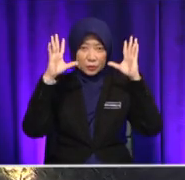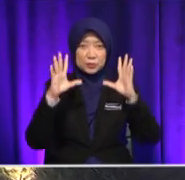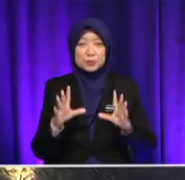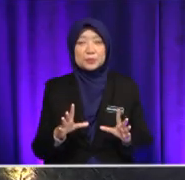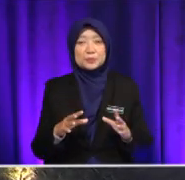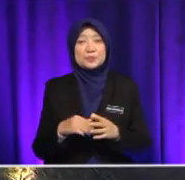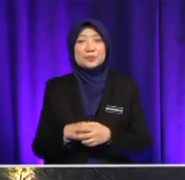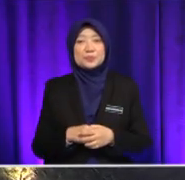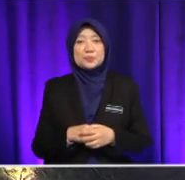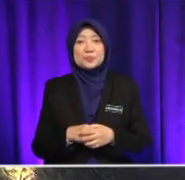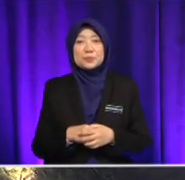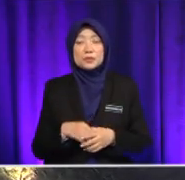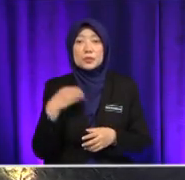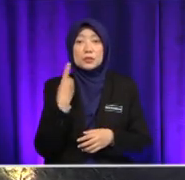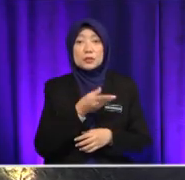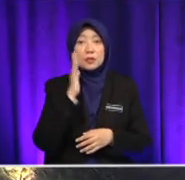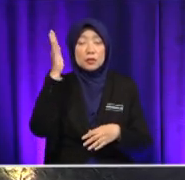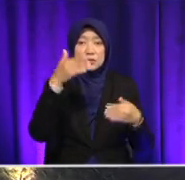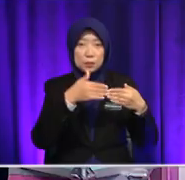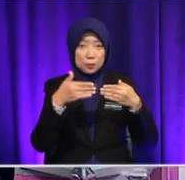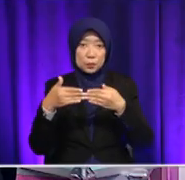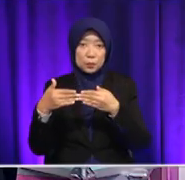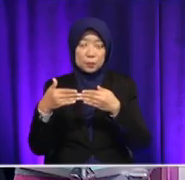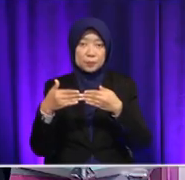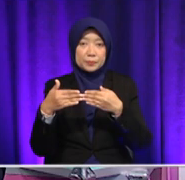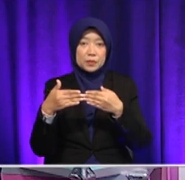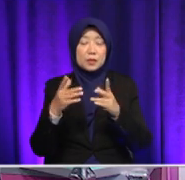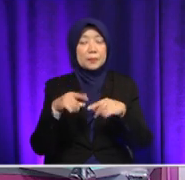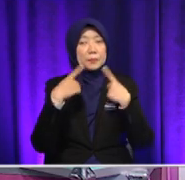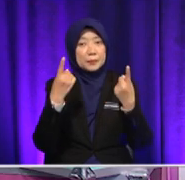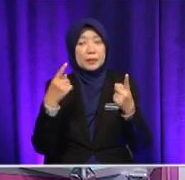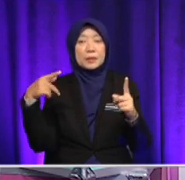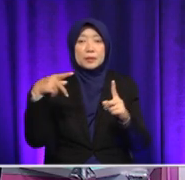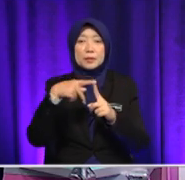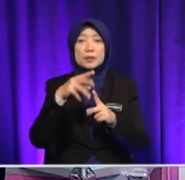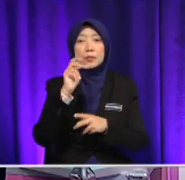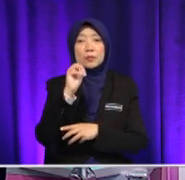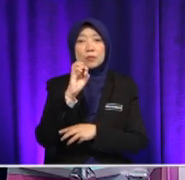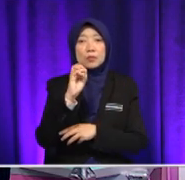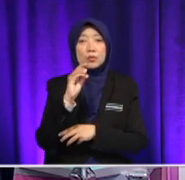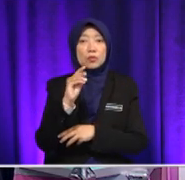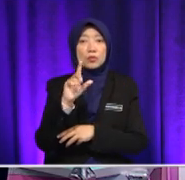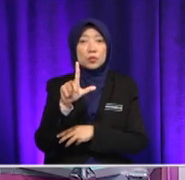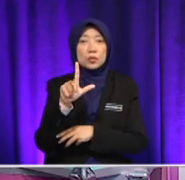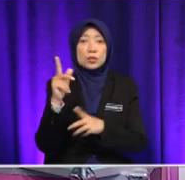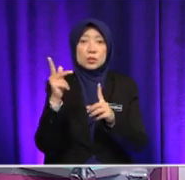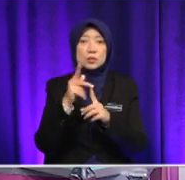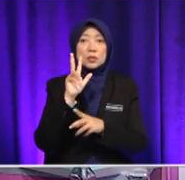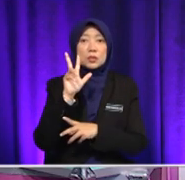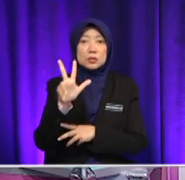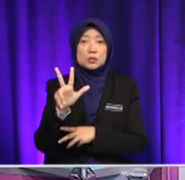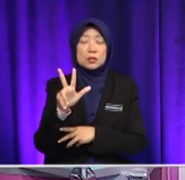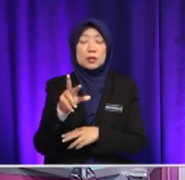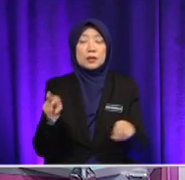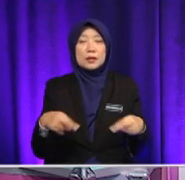Oke kita akan sambung lagi oke kita akan pergi kepada Maudy yang ketiga mau dia ke-3 Ini Raka letak